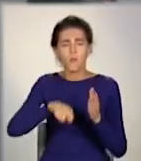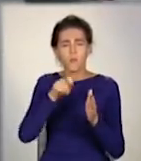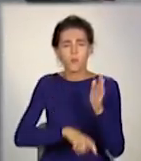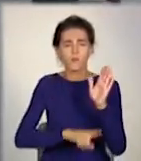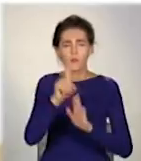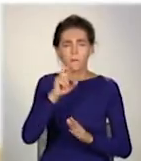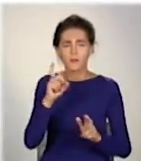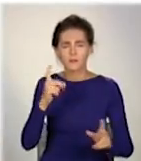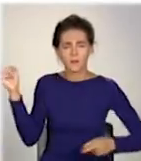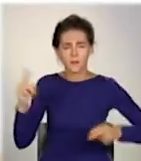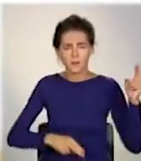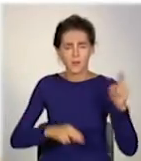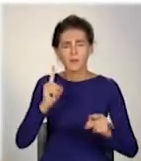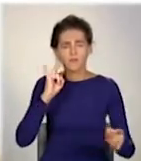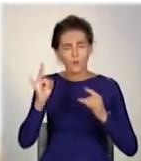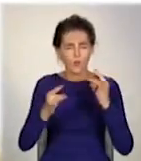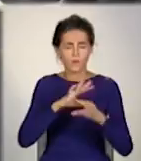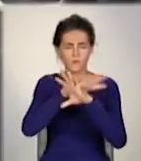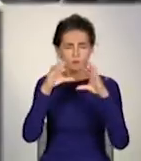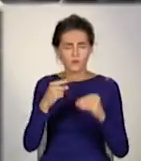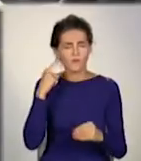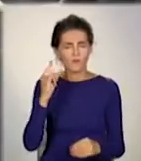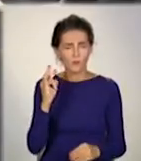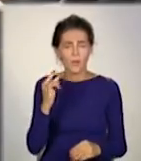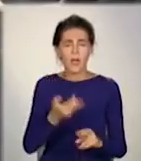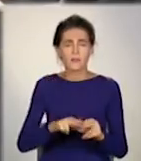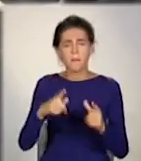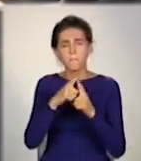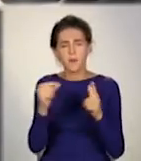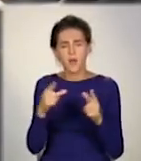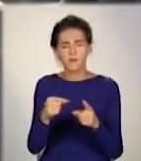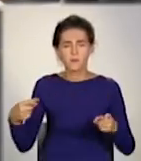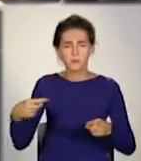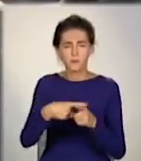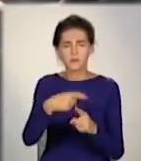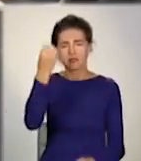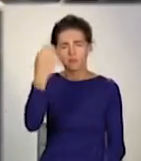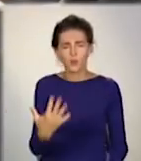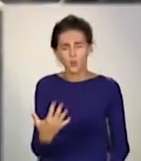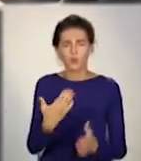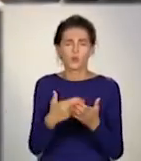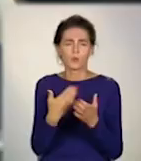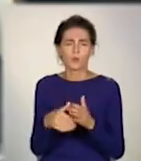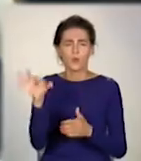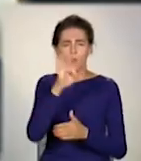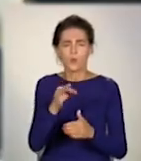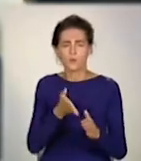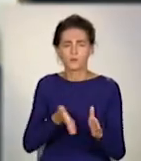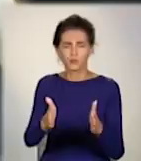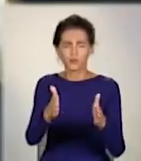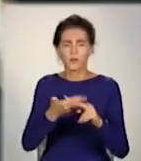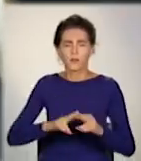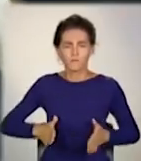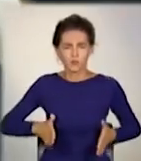але з реєстраторами та гучномовцями. Правила проїзду, перехрест, світлофорів, розташування на проїзній частині.